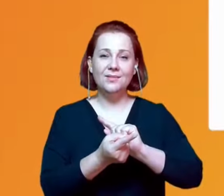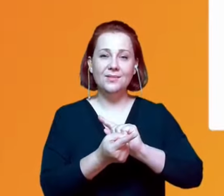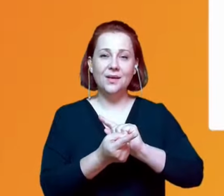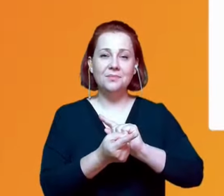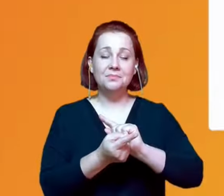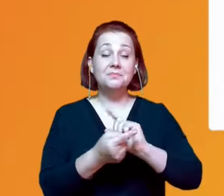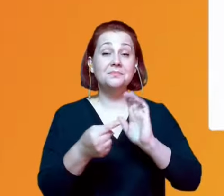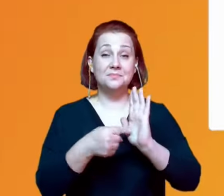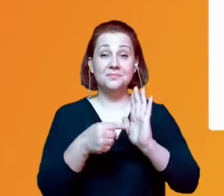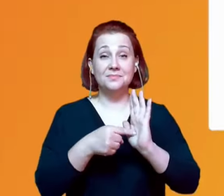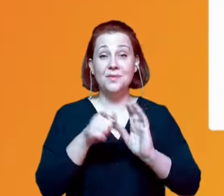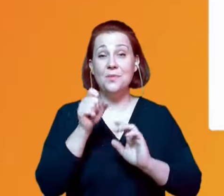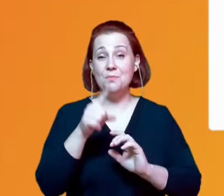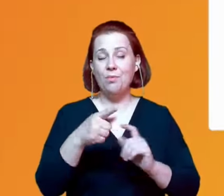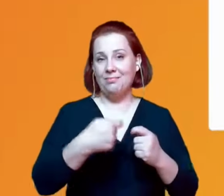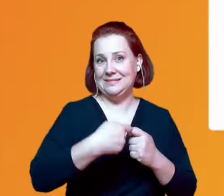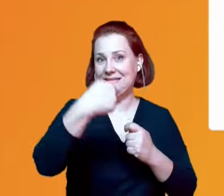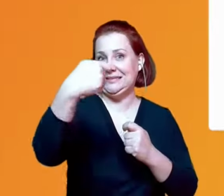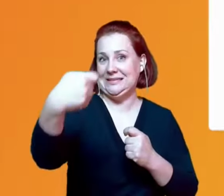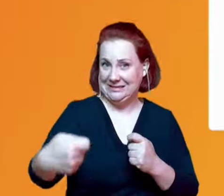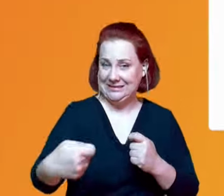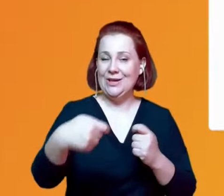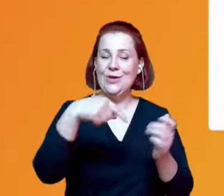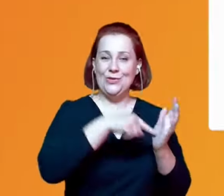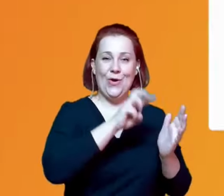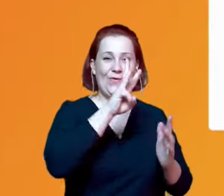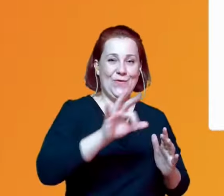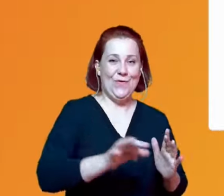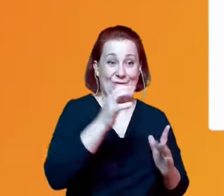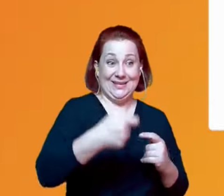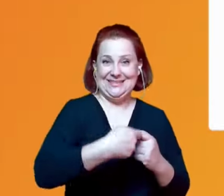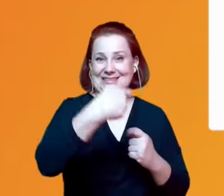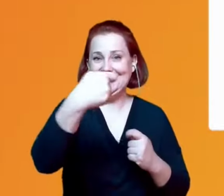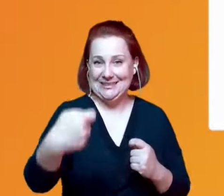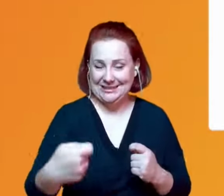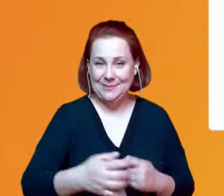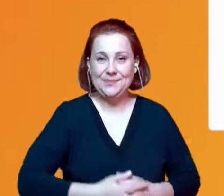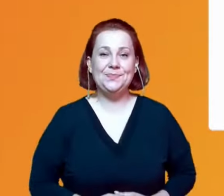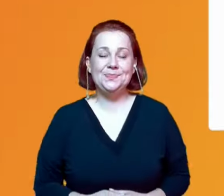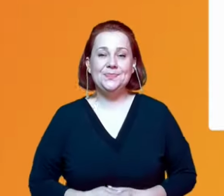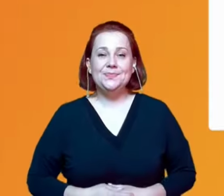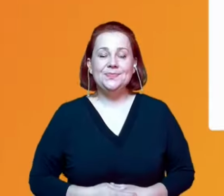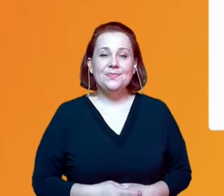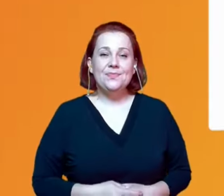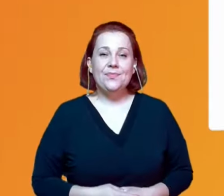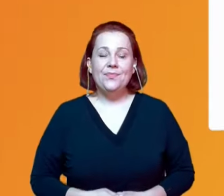które stanowi swego rodzaju kontynuację Światowego Forum Miejskiego z 2009 roku. Będziemy również